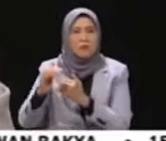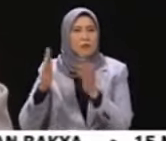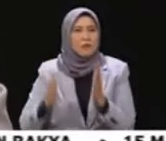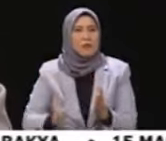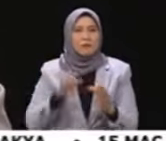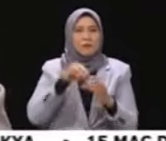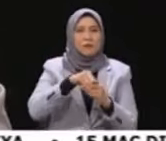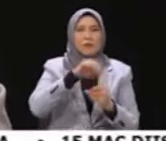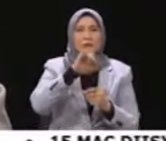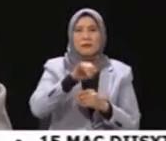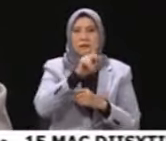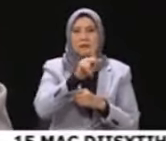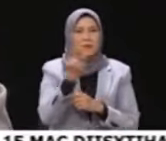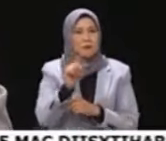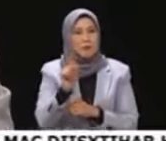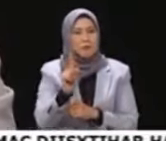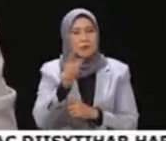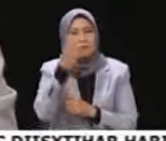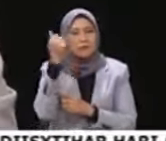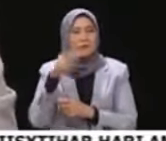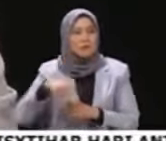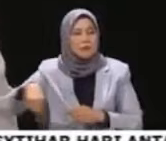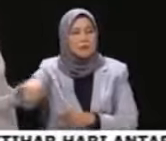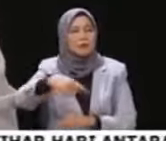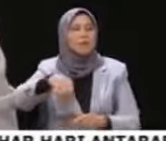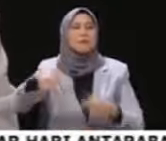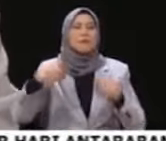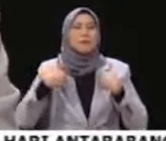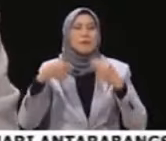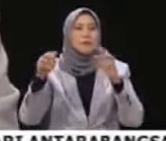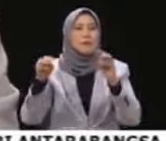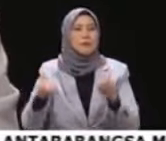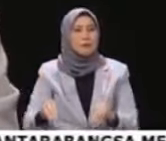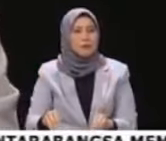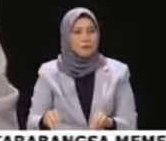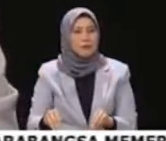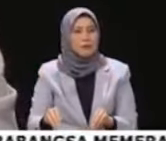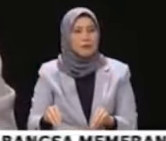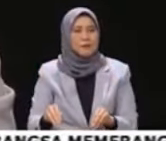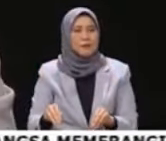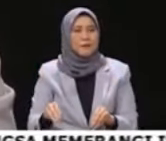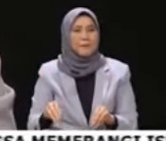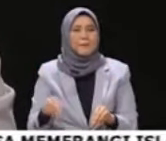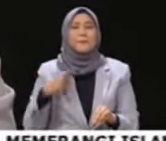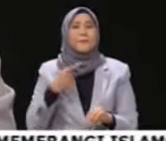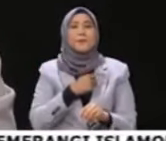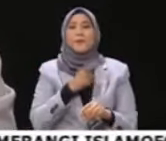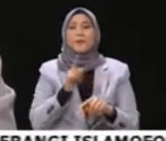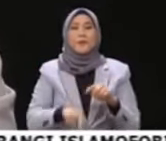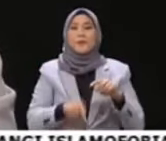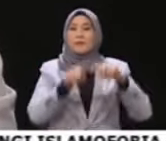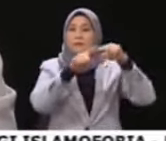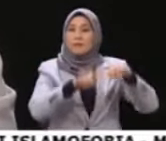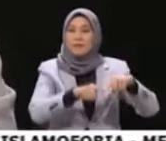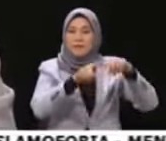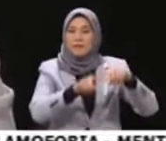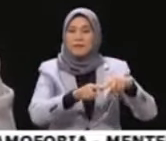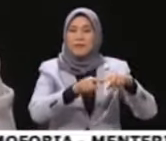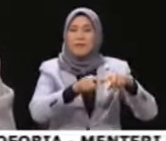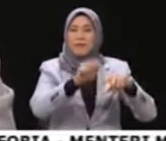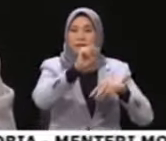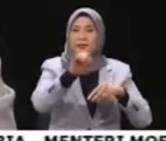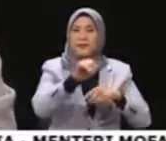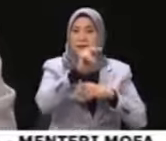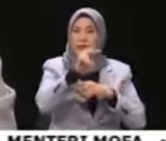dia juga merupakan seorang manusia yang keduanya bukanlah kita nak bergantung kepada ahli kariah kita semata-mata. Kerana